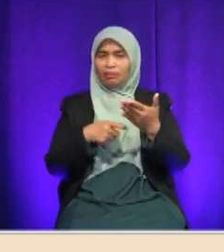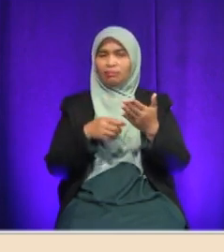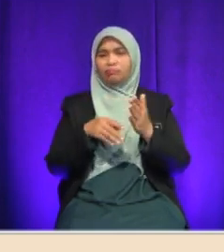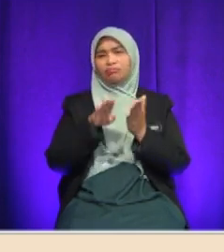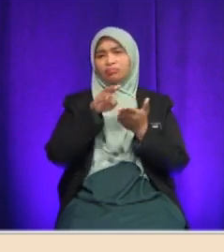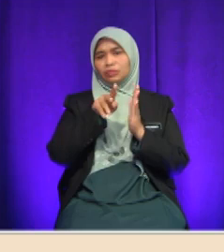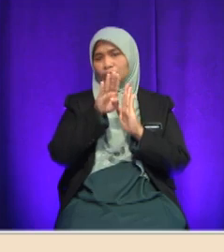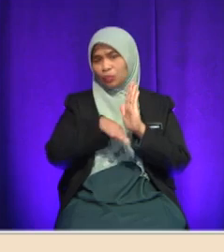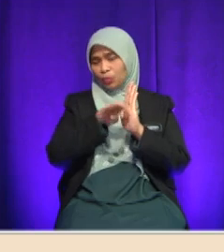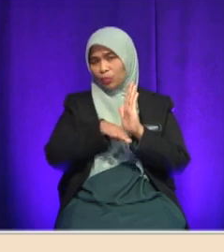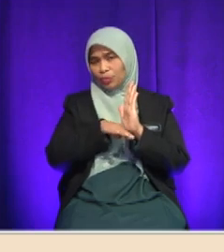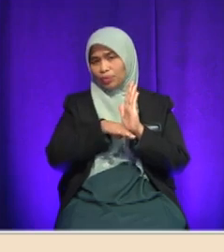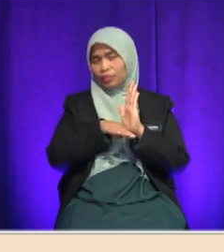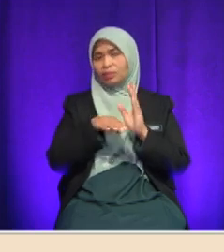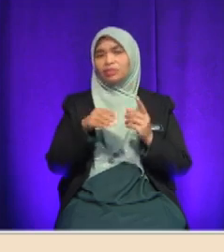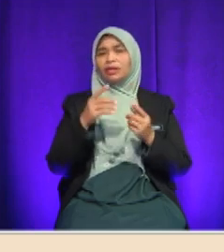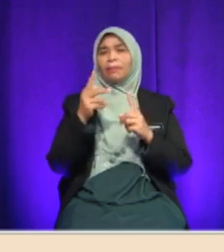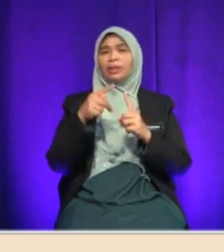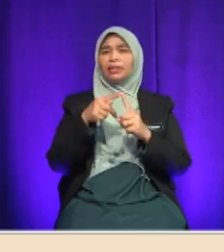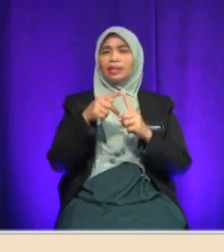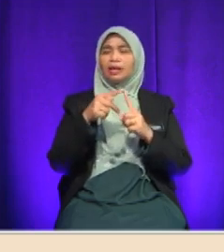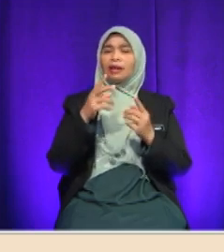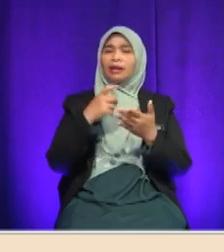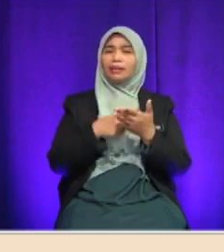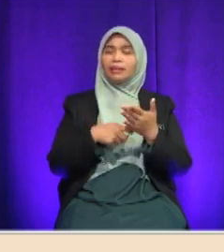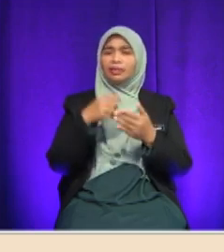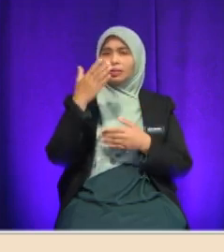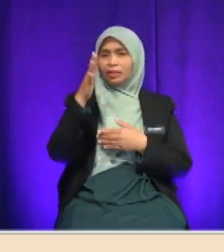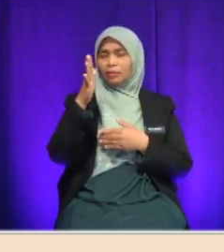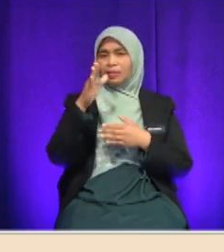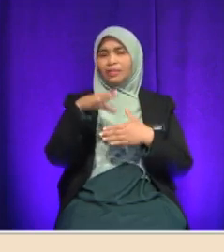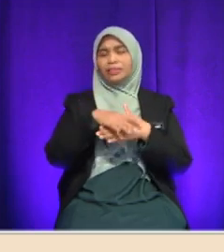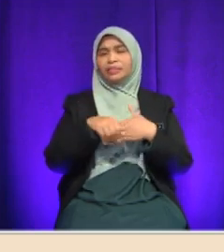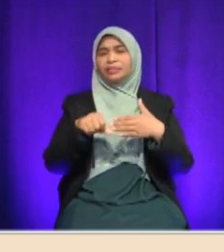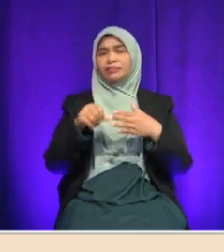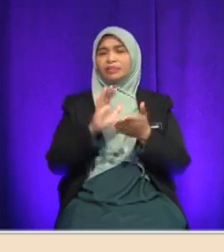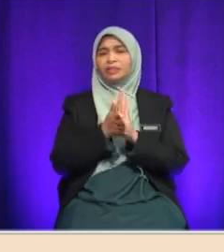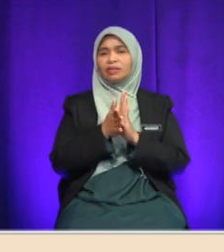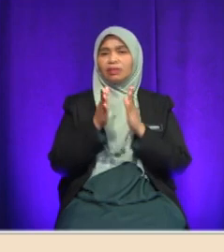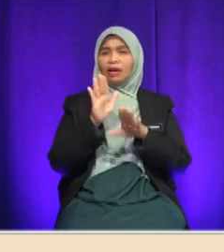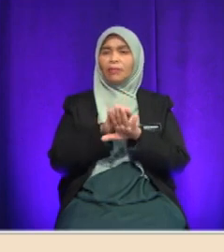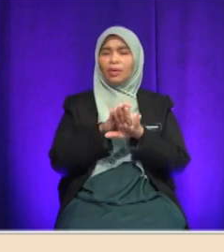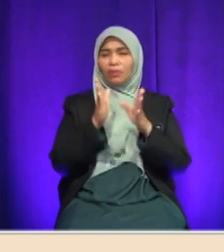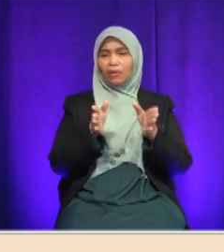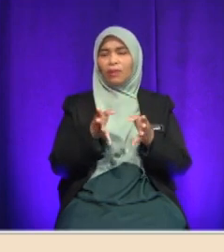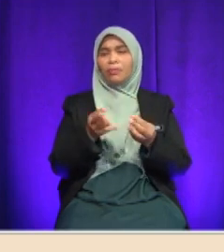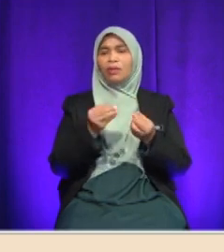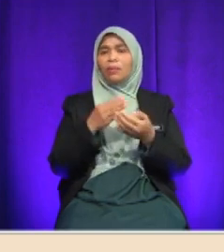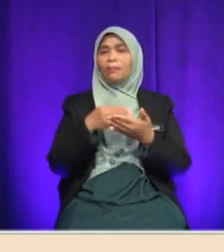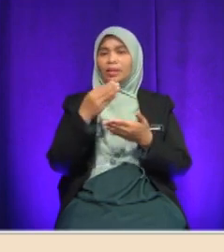jatuh kepada RM15, kuantiti yang diminta ke atas tudung akan meningkat